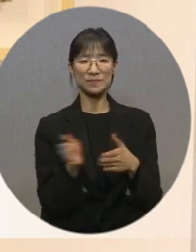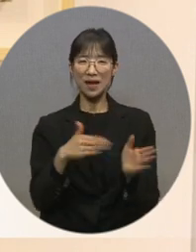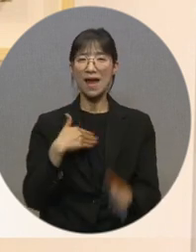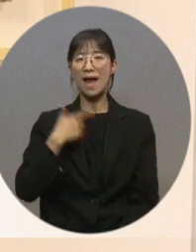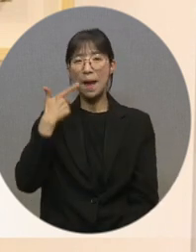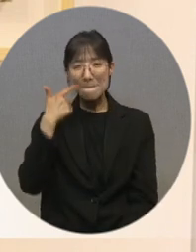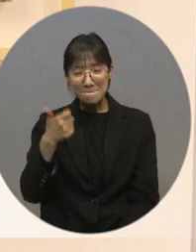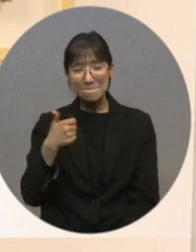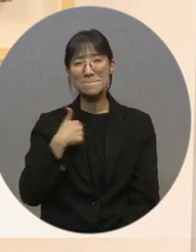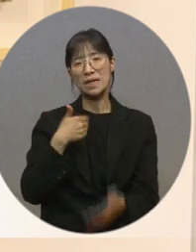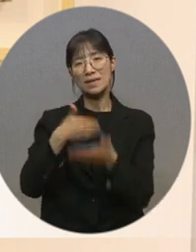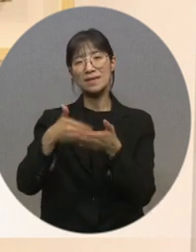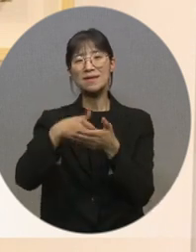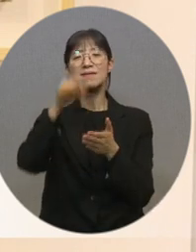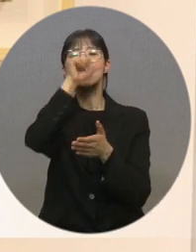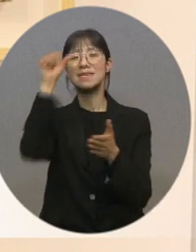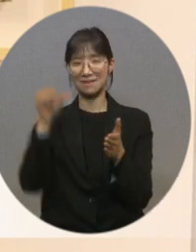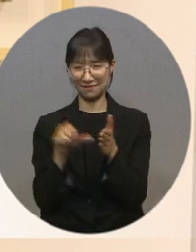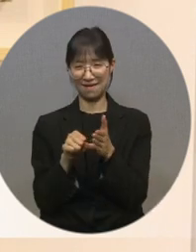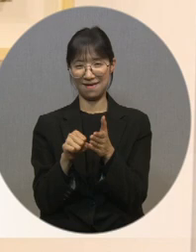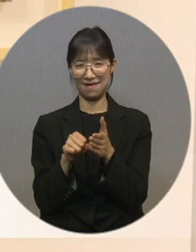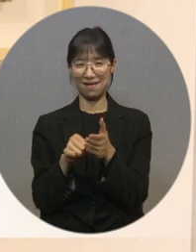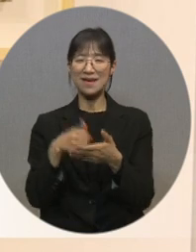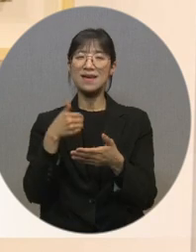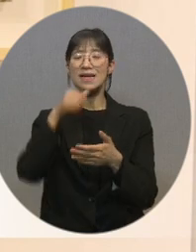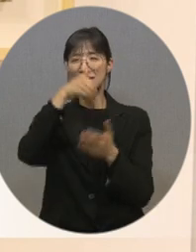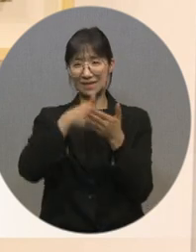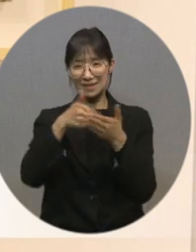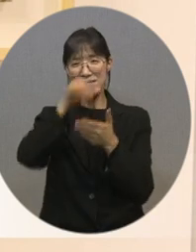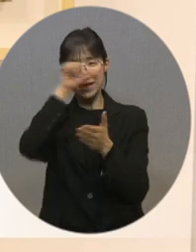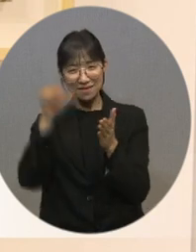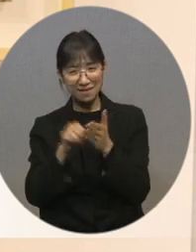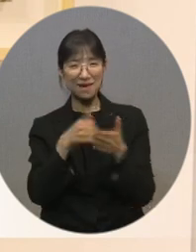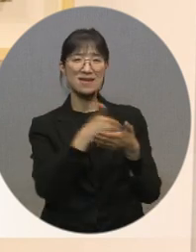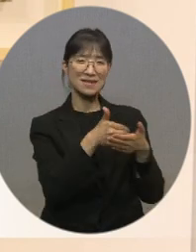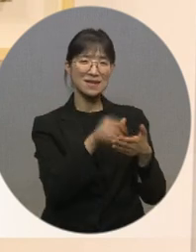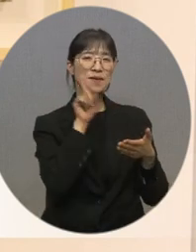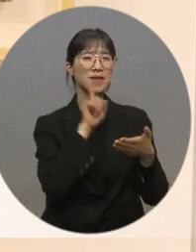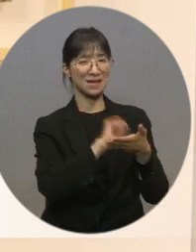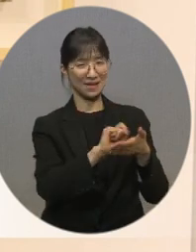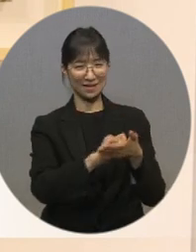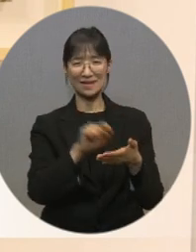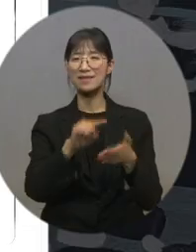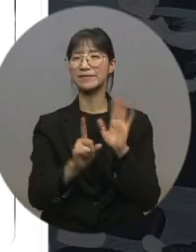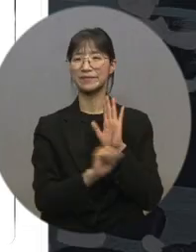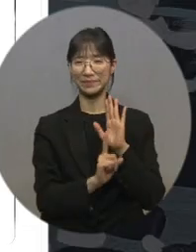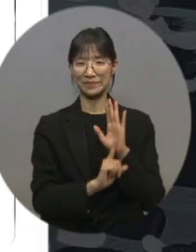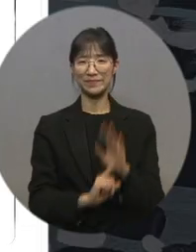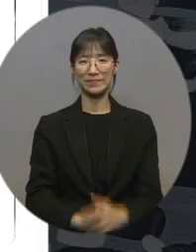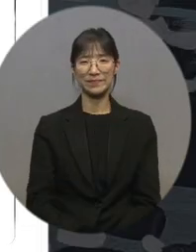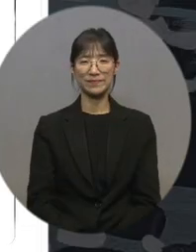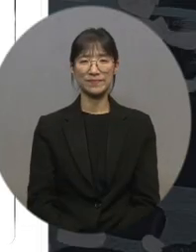아빠인 저는 그림 인생이라고 해서 그림 인생, 그림 일기라는 전시를 하게 됐습니다.